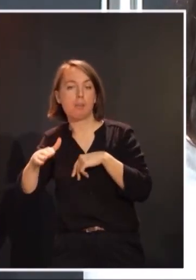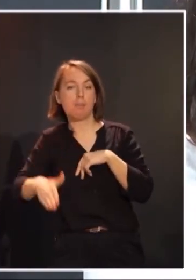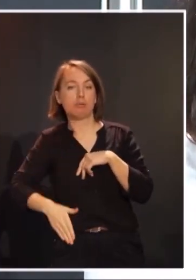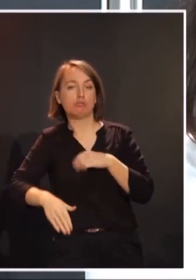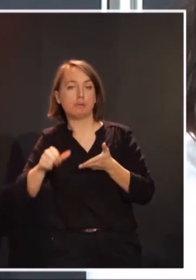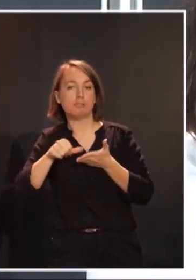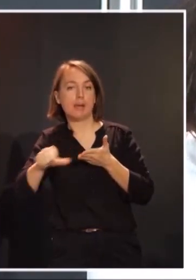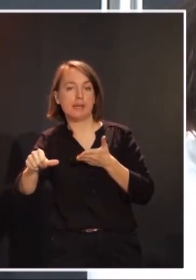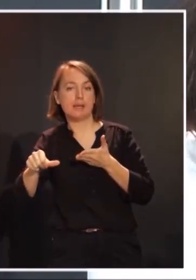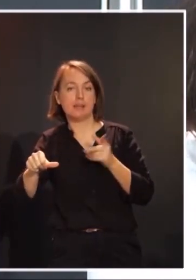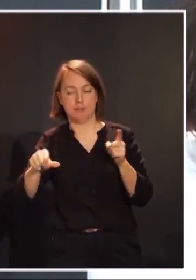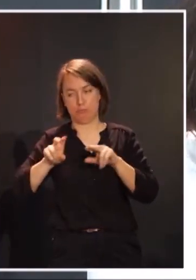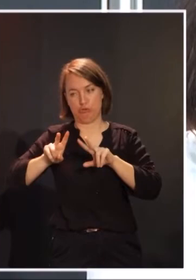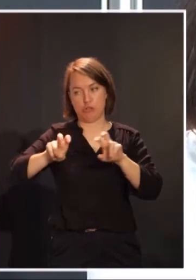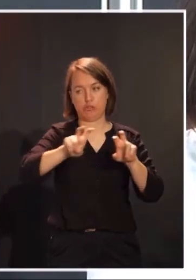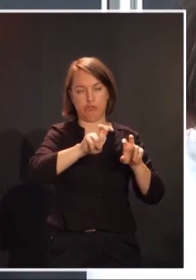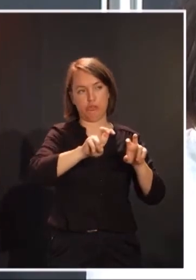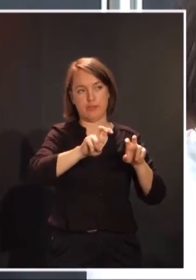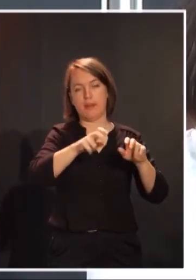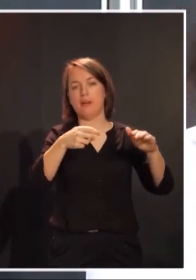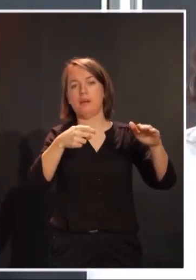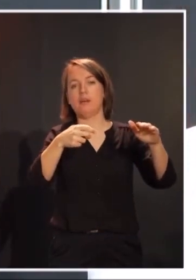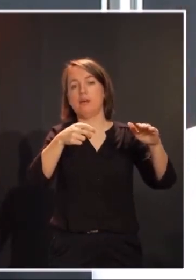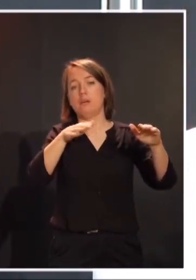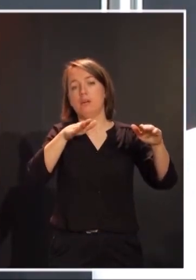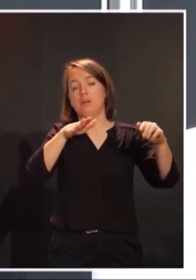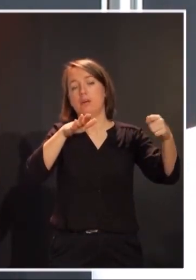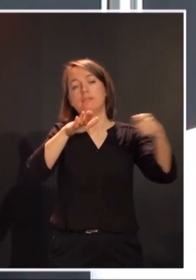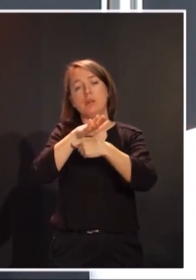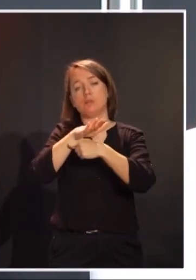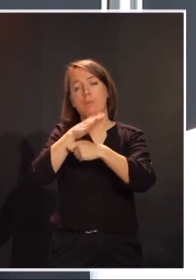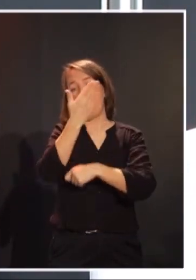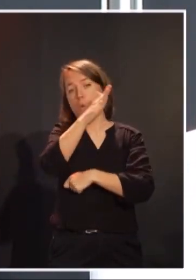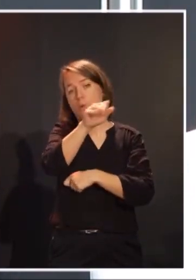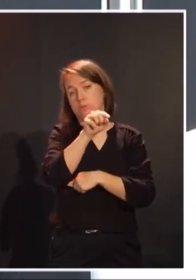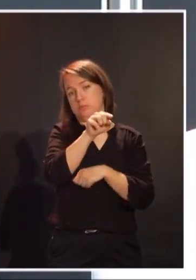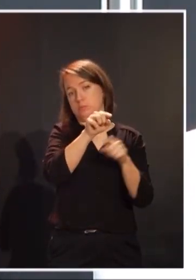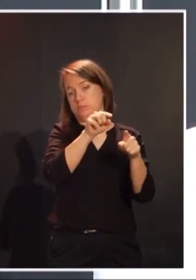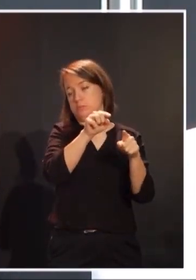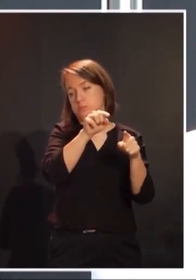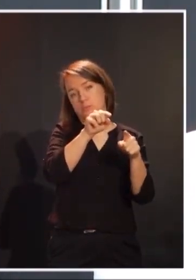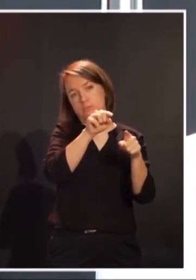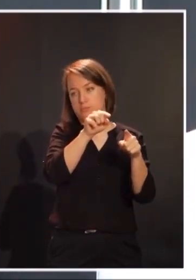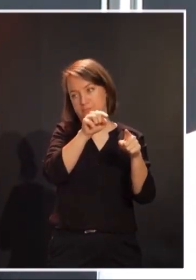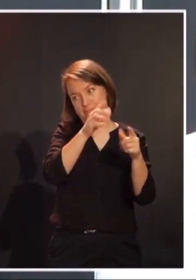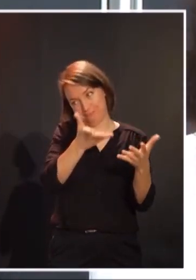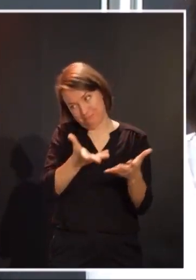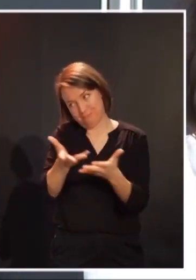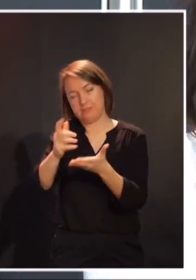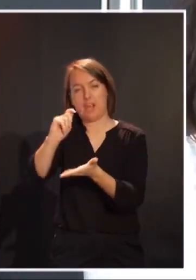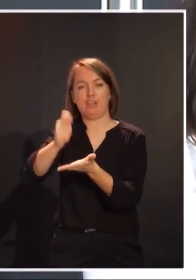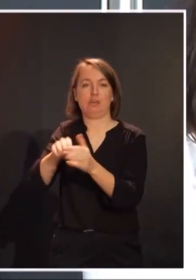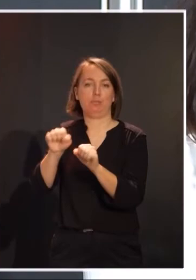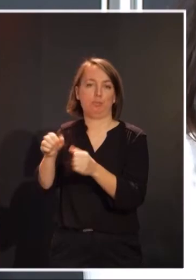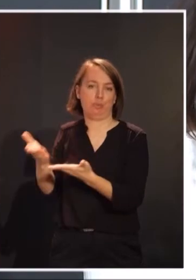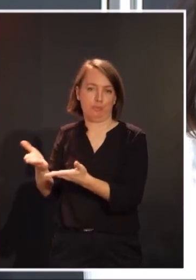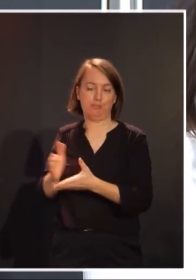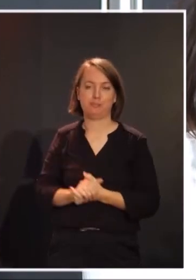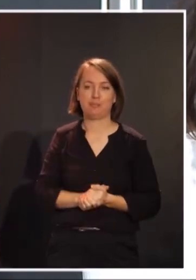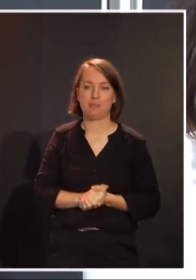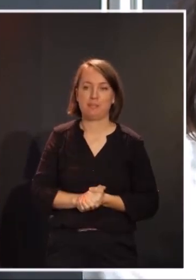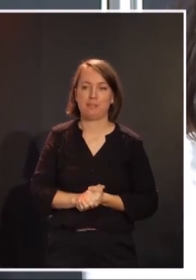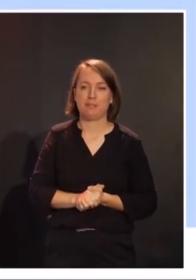trouver des cofinancements pour permettre à la personne d'acquérir son outil.